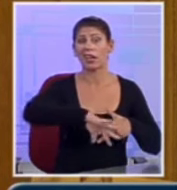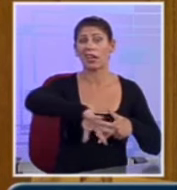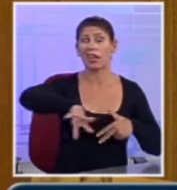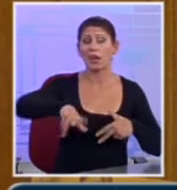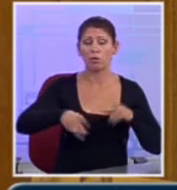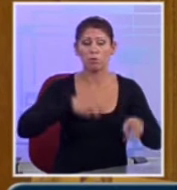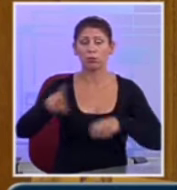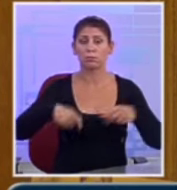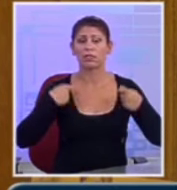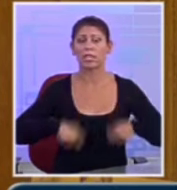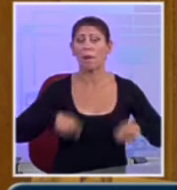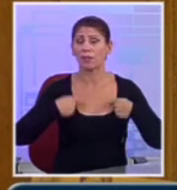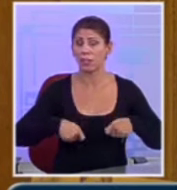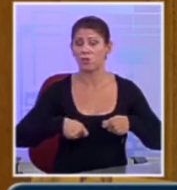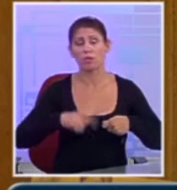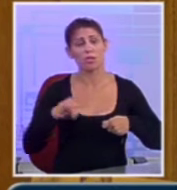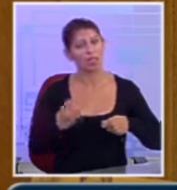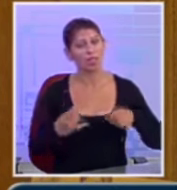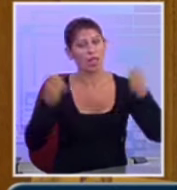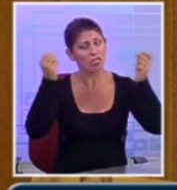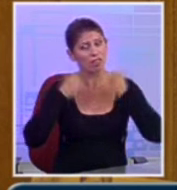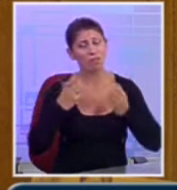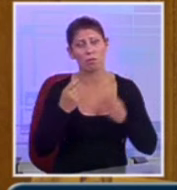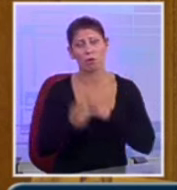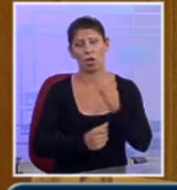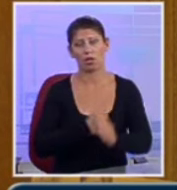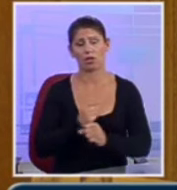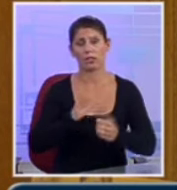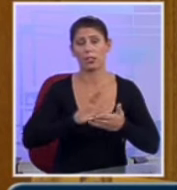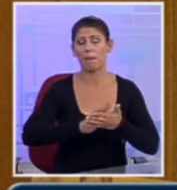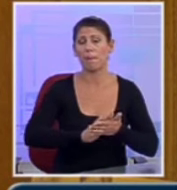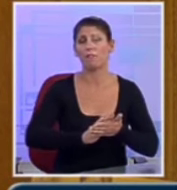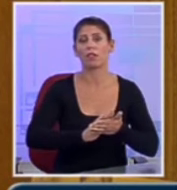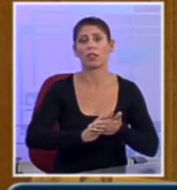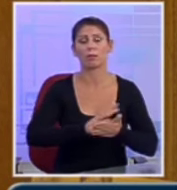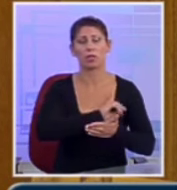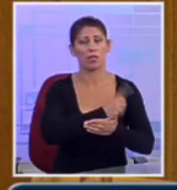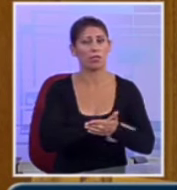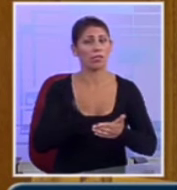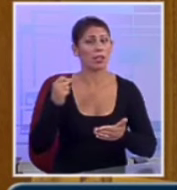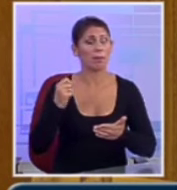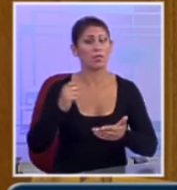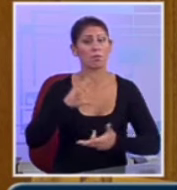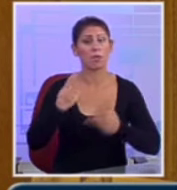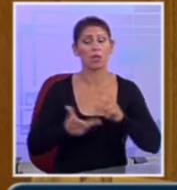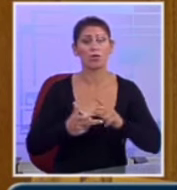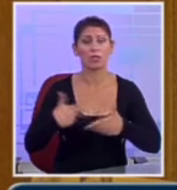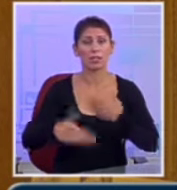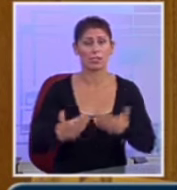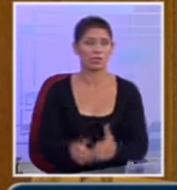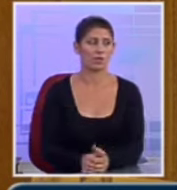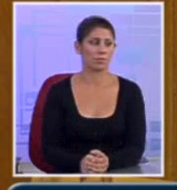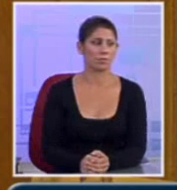κλεπτοκρατικού καπιταλισμού, είτε θα χάσουμε για πολλά χρόνια την επαφή μας από τις δυναμικές παγκόσμιες εξελίξεις. Θα κλείσετε,